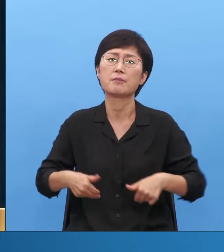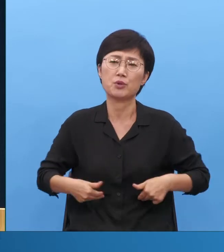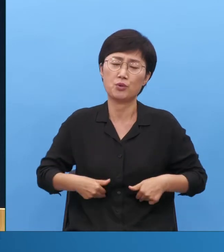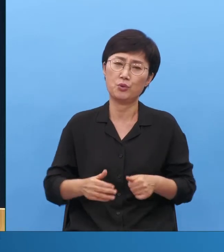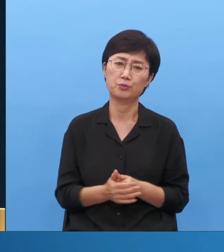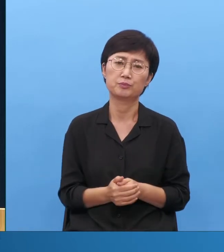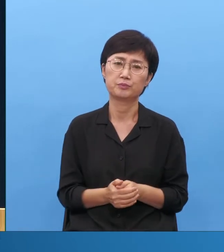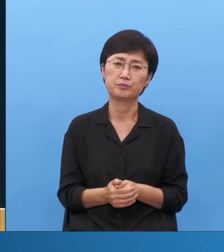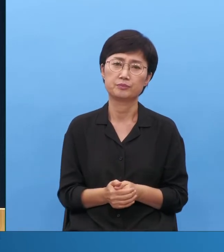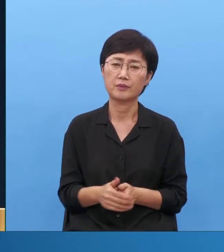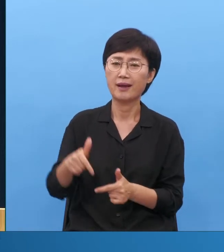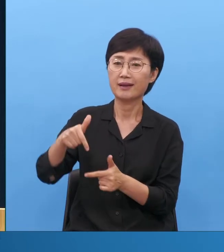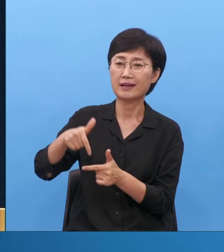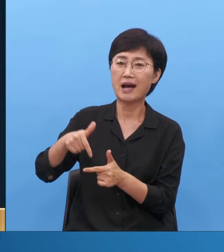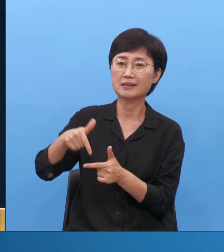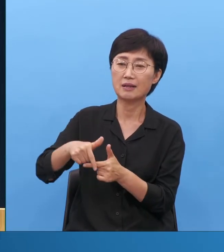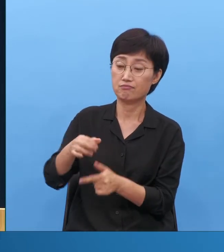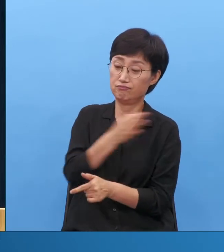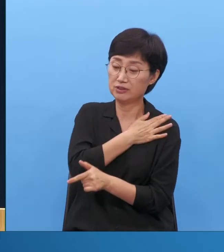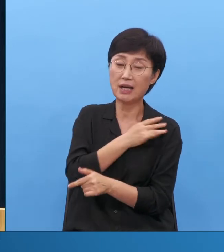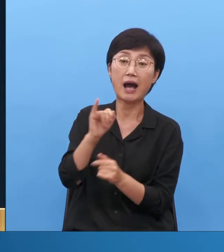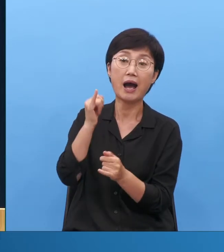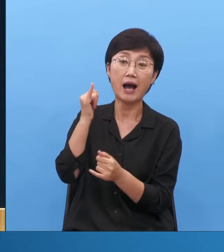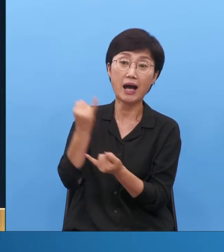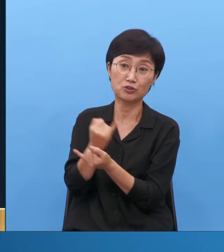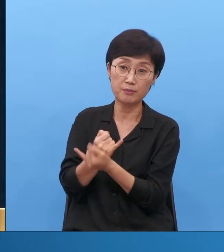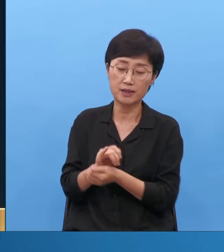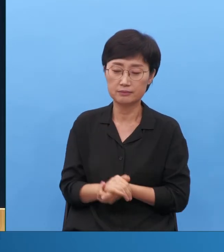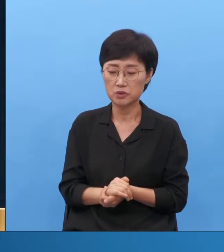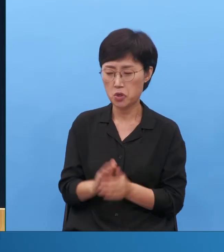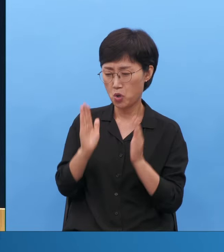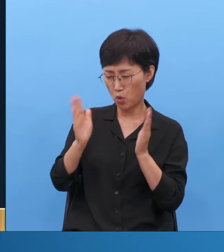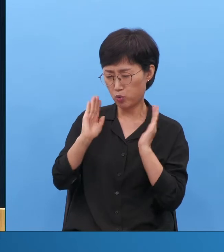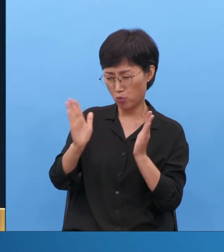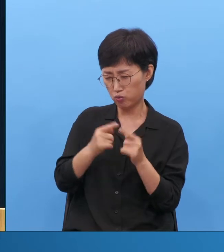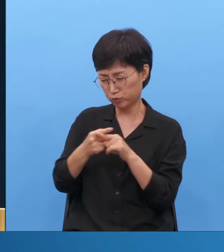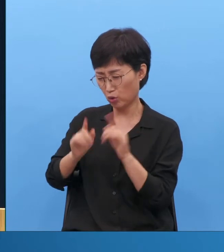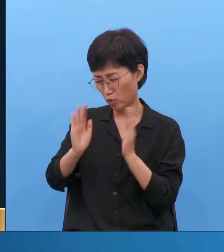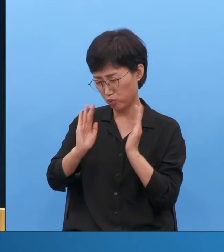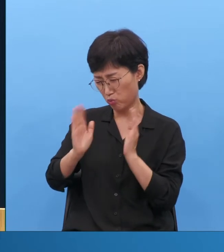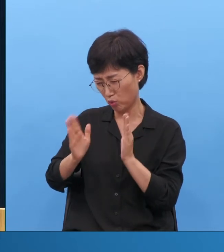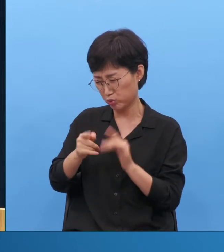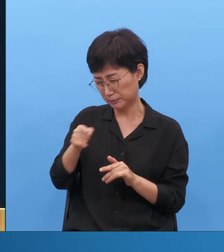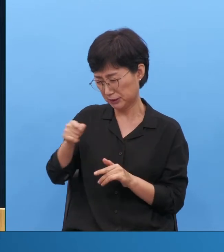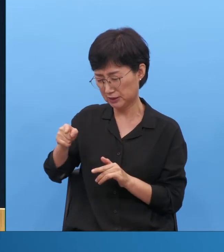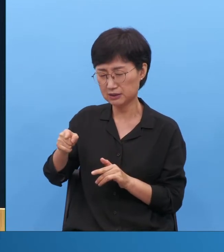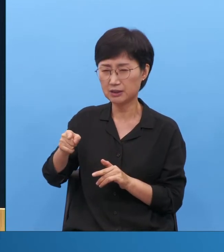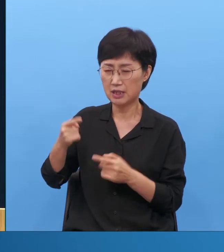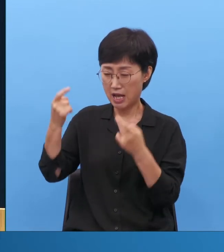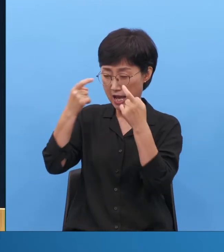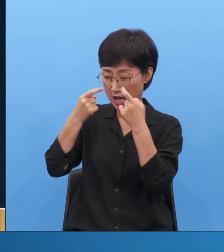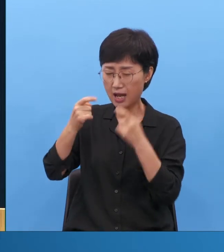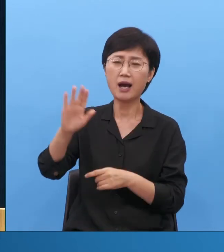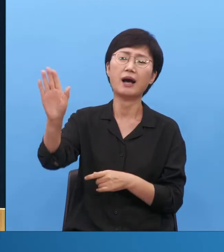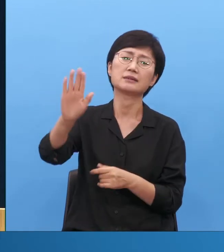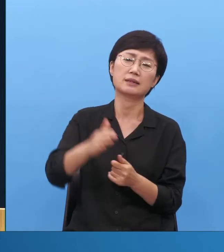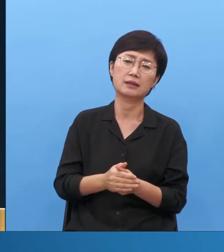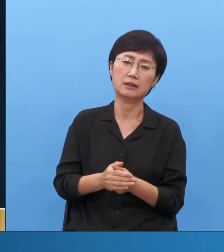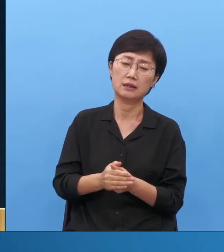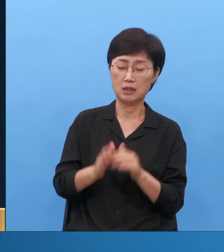막 강남에 아줌마들 보면 뭐 우리 막 아이들 뭐 공부가 다다. 그래서 여러분의 자녀들이 도는 겁니다. 그래서 문제가 오고 마약에